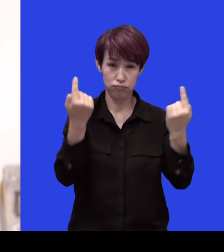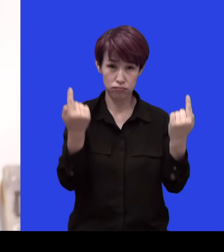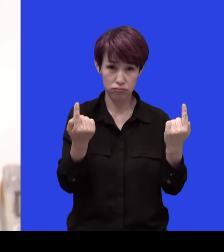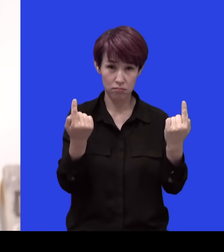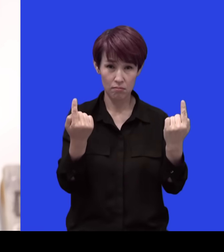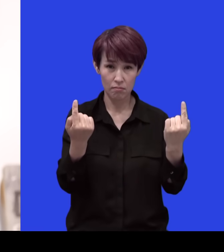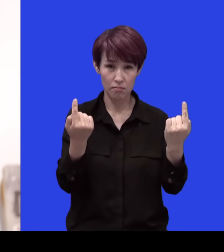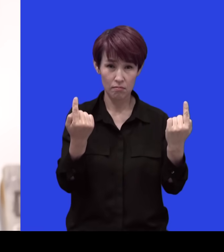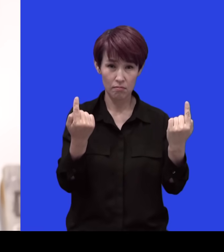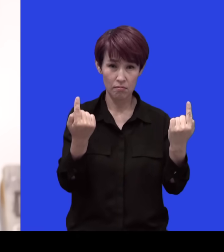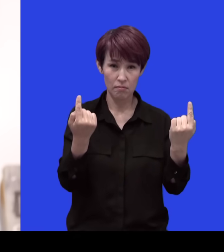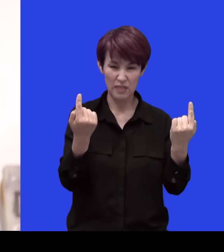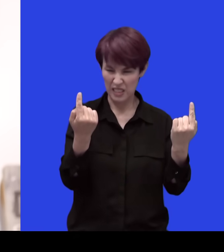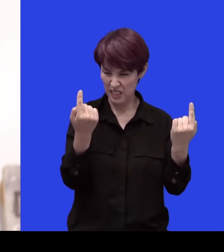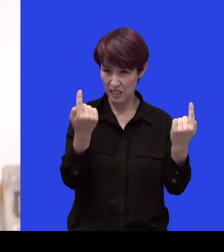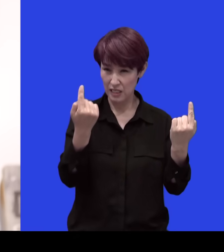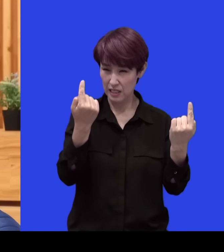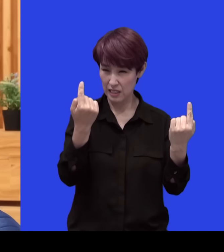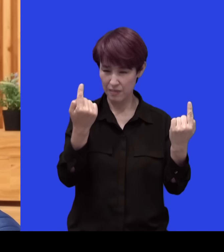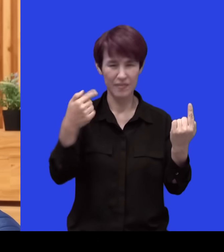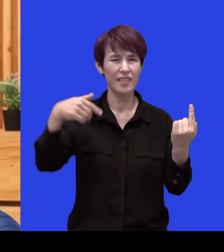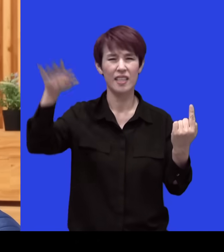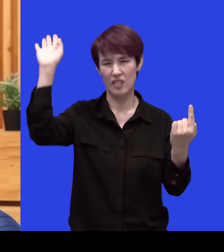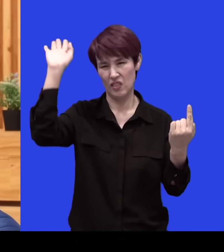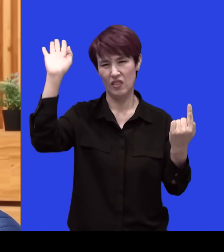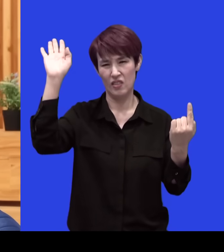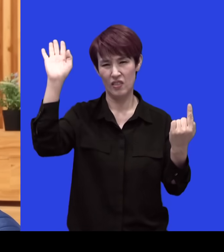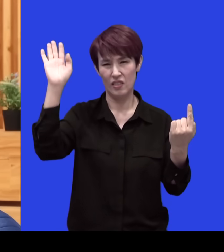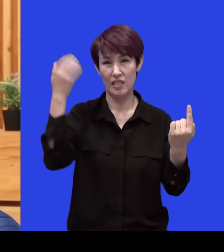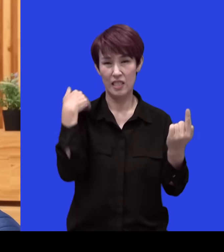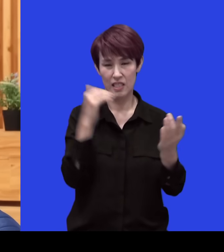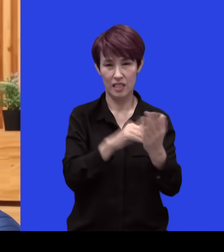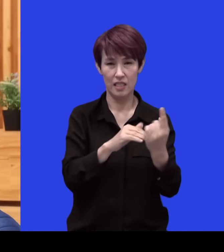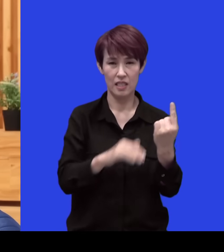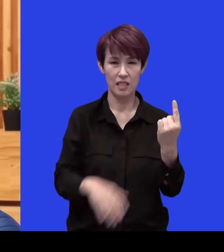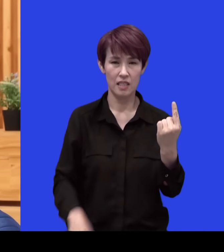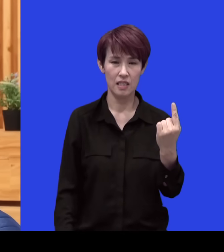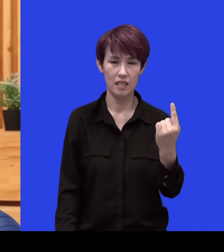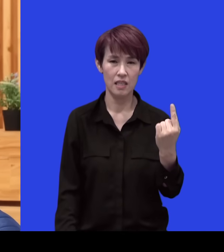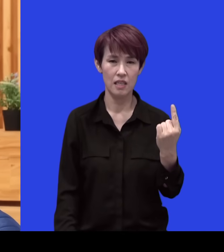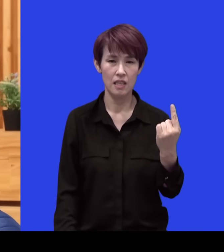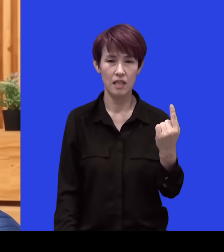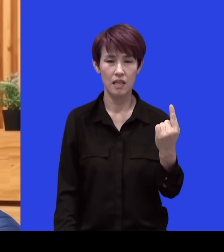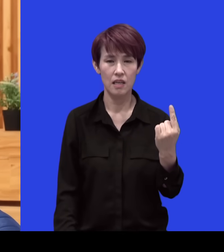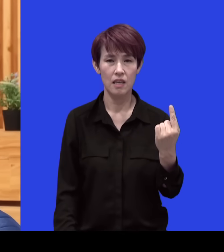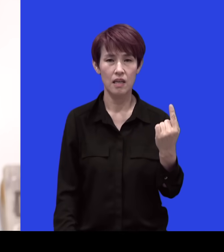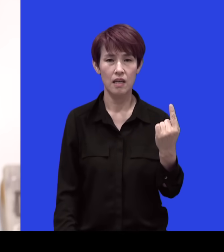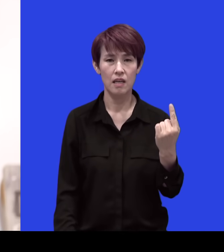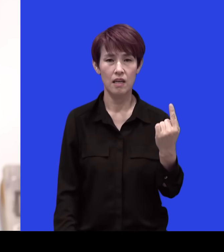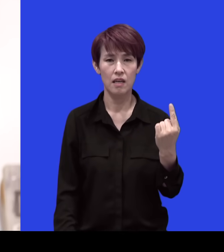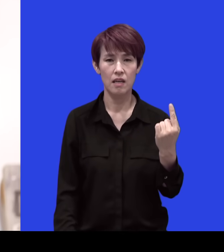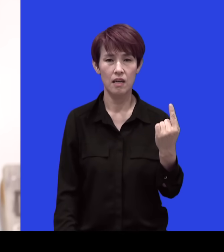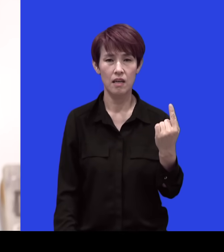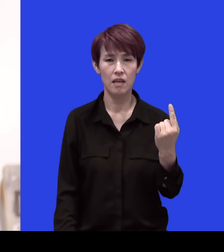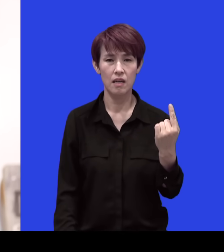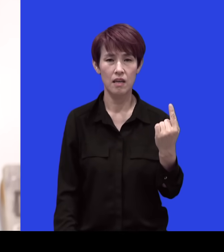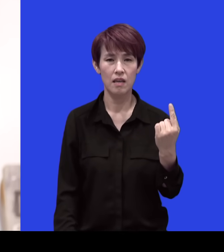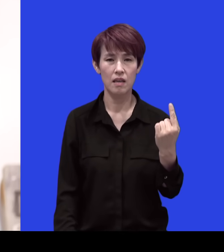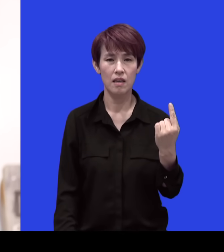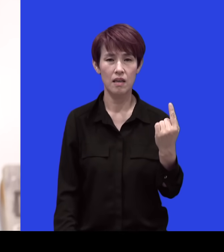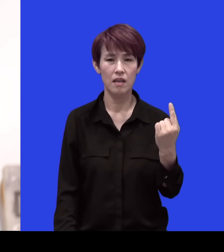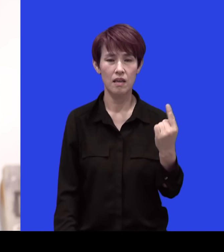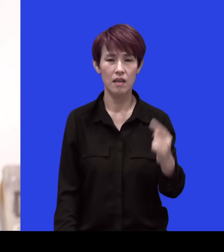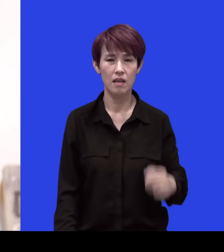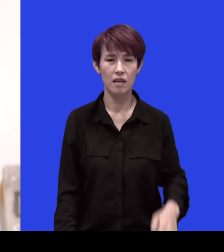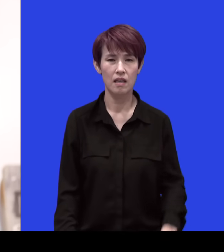한 대는 돌아갔어. 왜요? 그러니까 이제